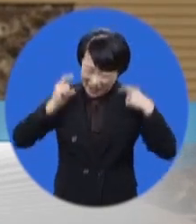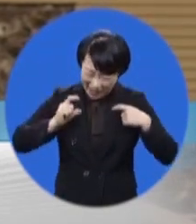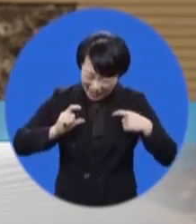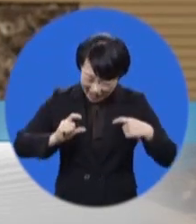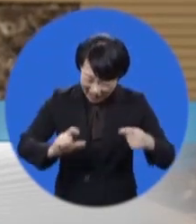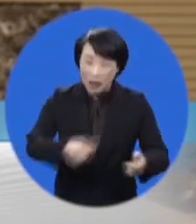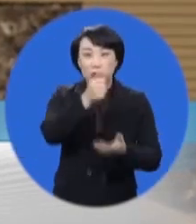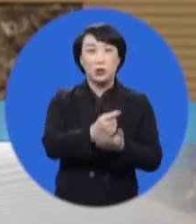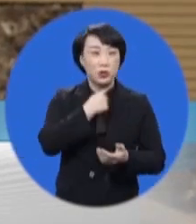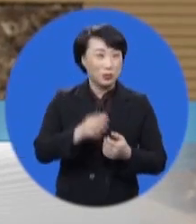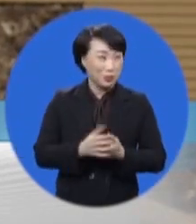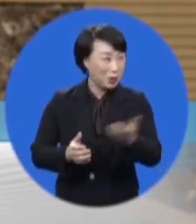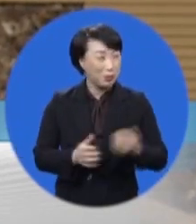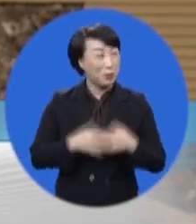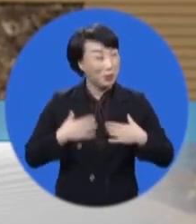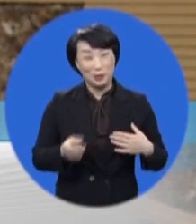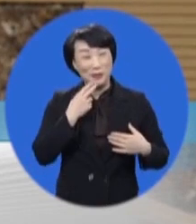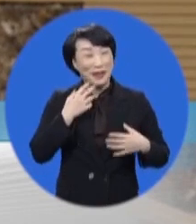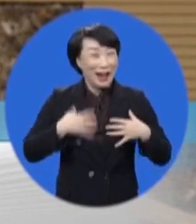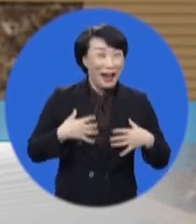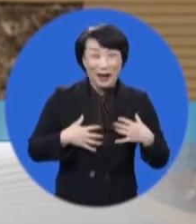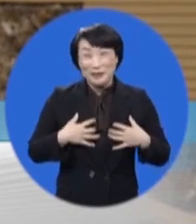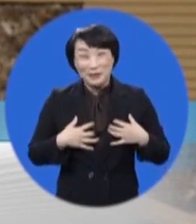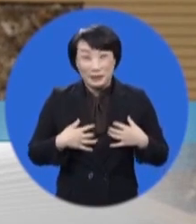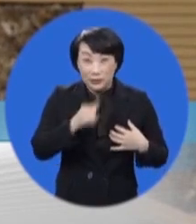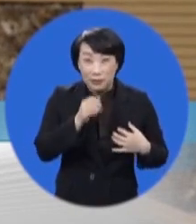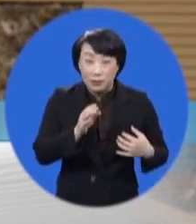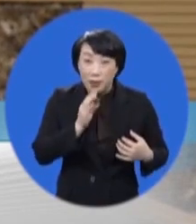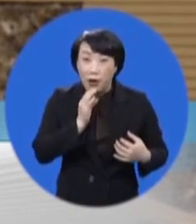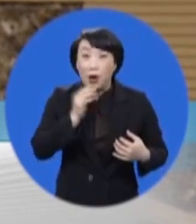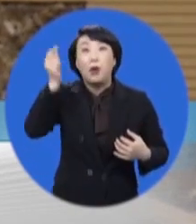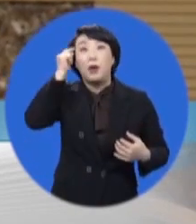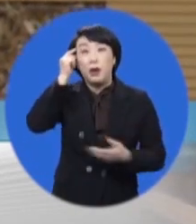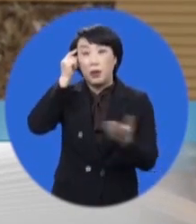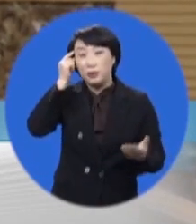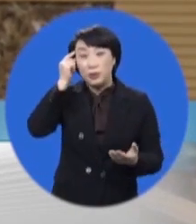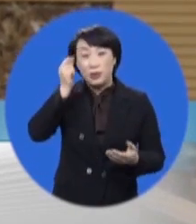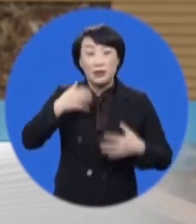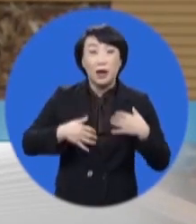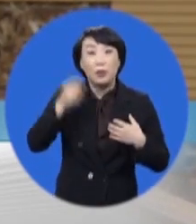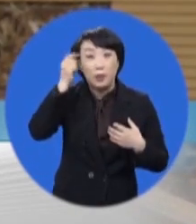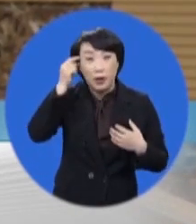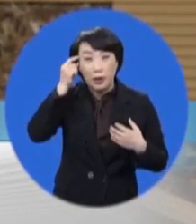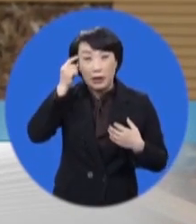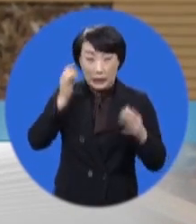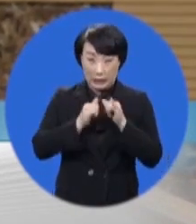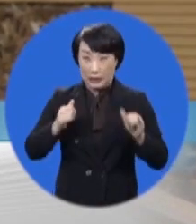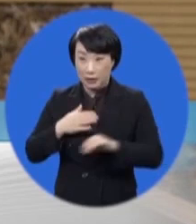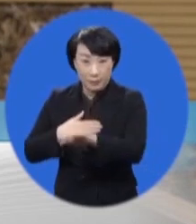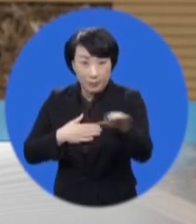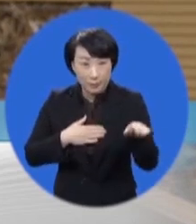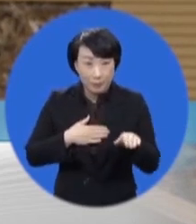밤새도록 죄를 져도 재밌잖아요. 이 왜 이렇게 재밌느냐?